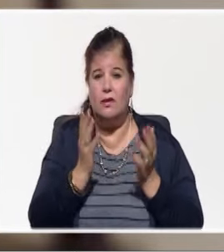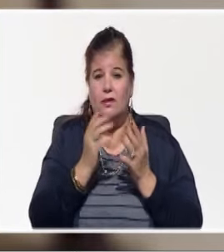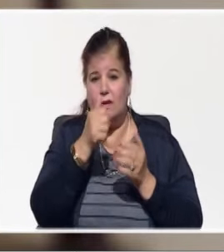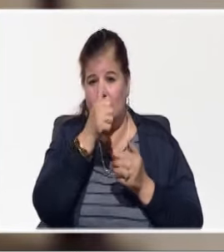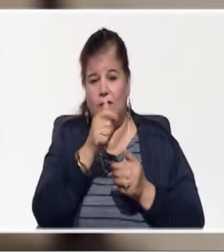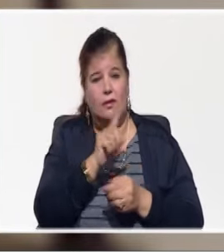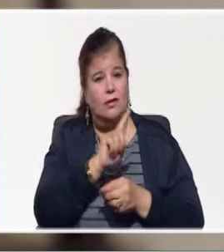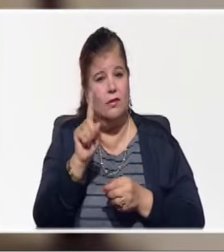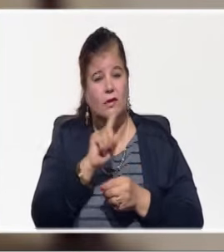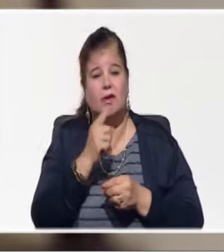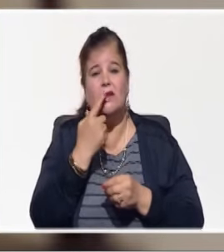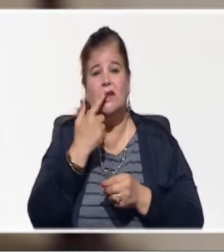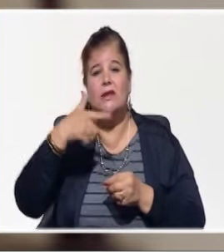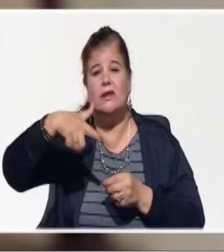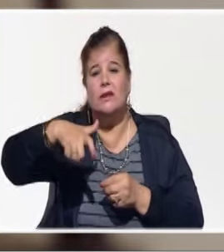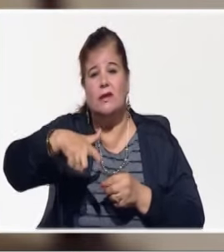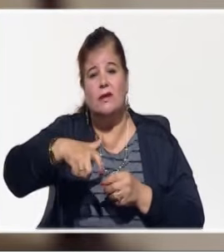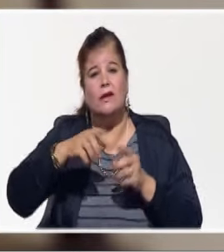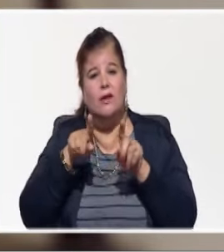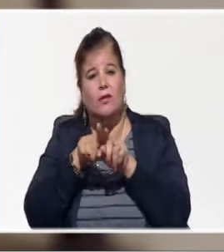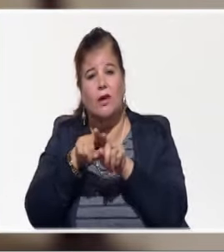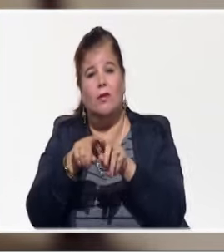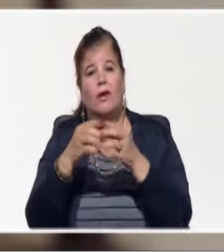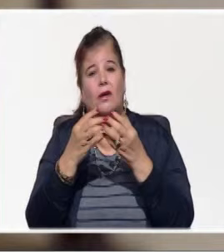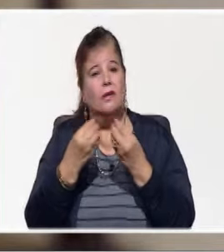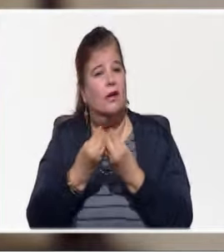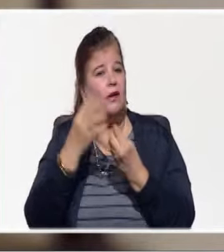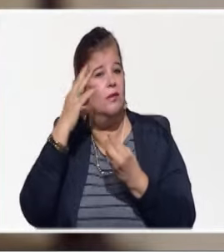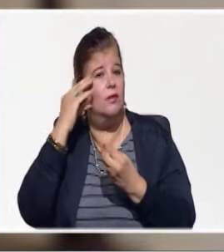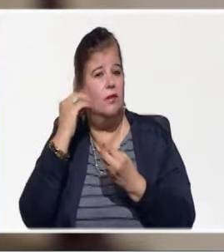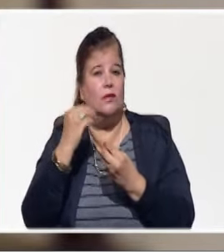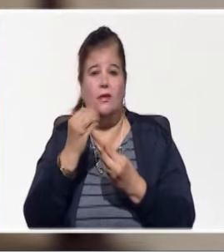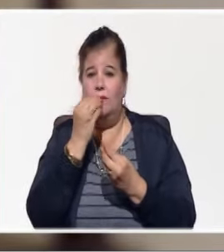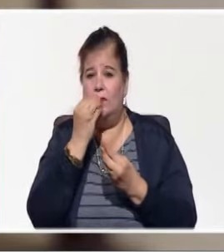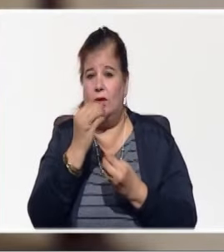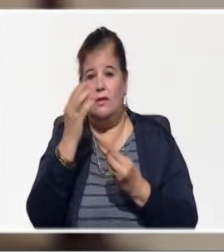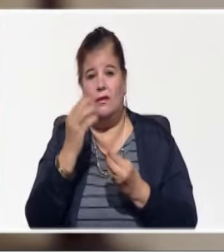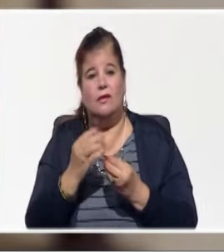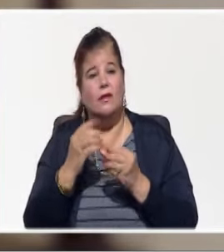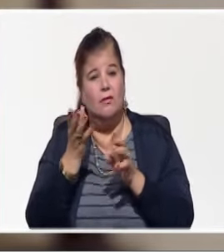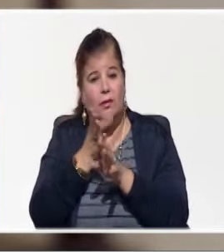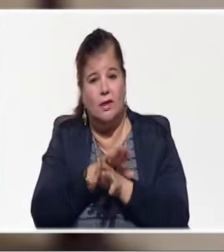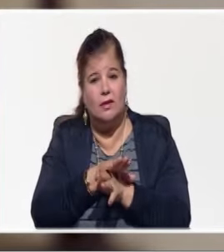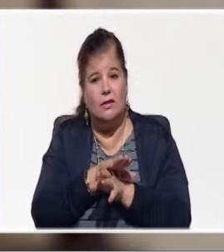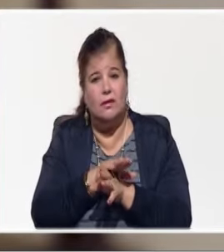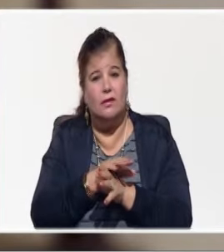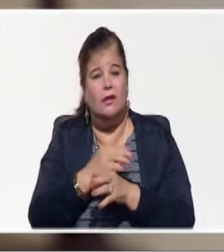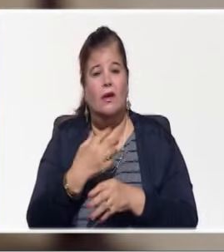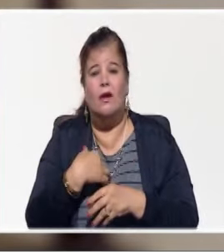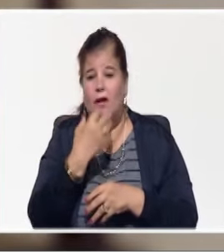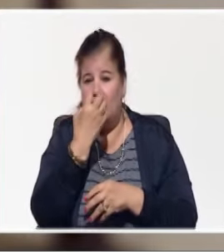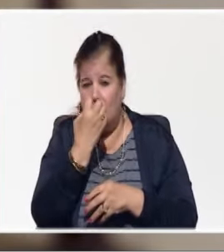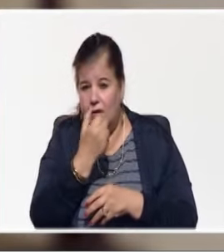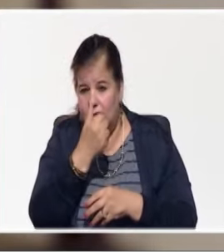الأيام. 60 سنة عايشين مع بعض آخر حلاوة، ولما ماتت حزنت